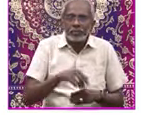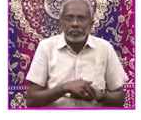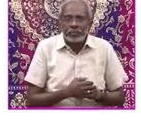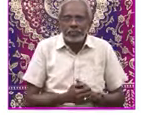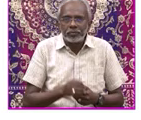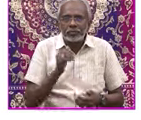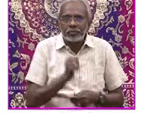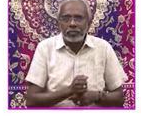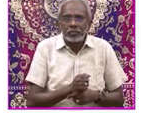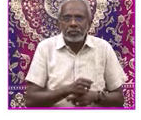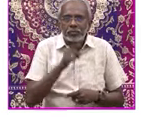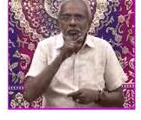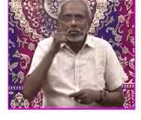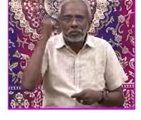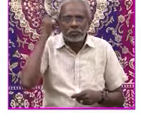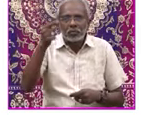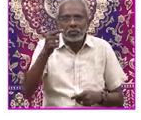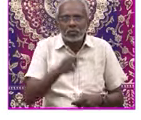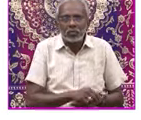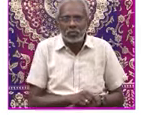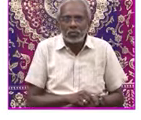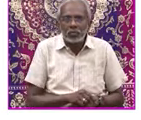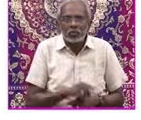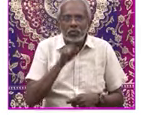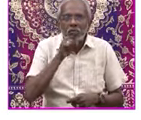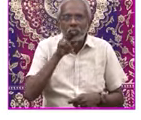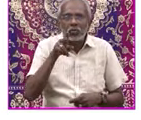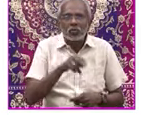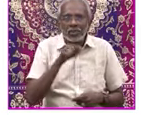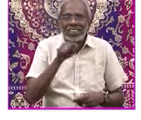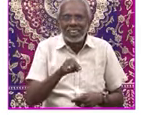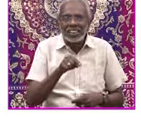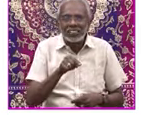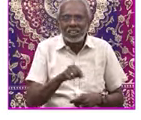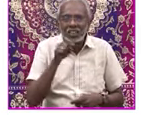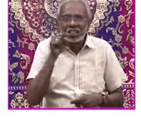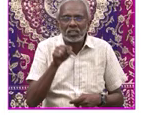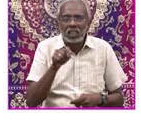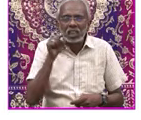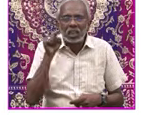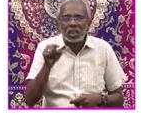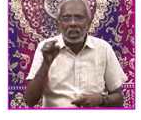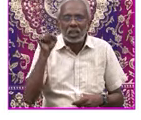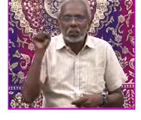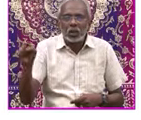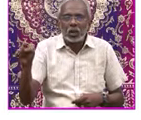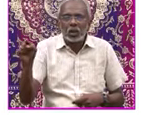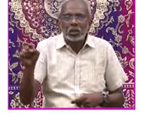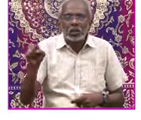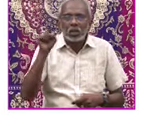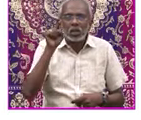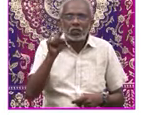மறைவர் சிலர் வழி தேடி வன்பில வழிவர் சிலர் கடல்